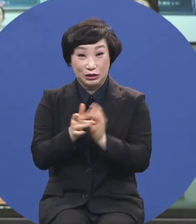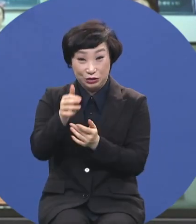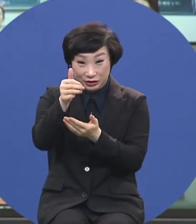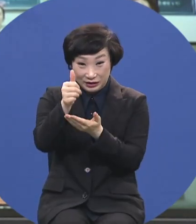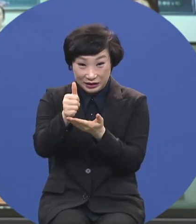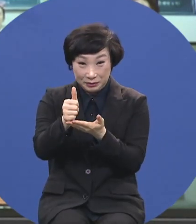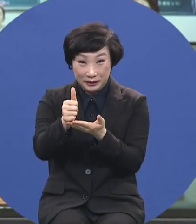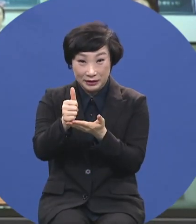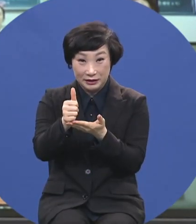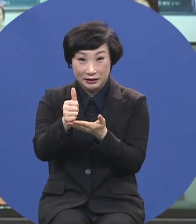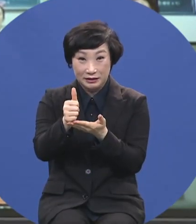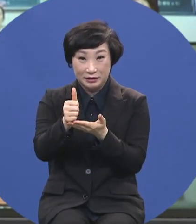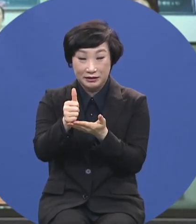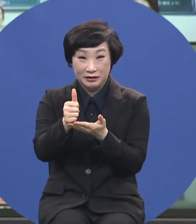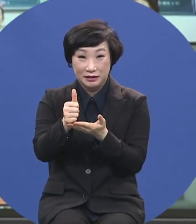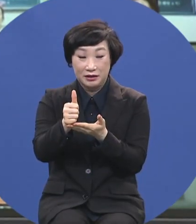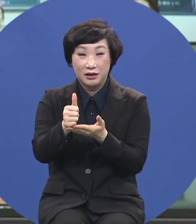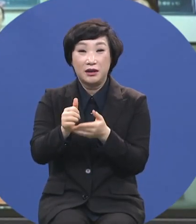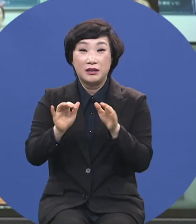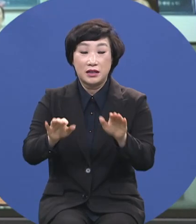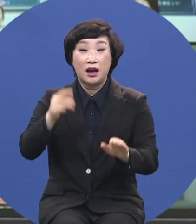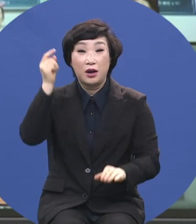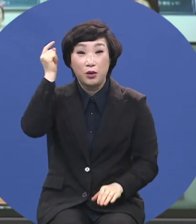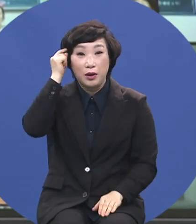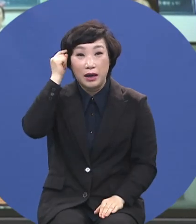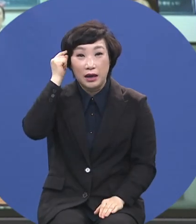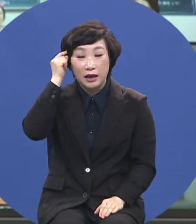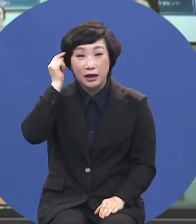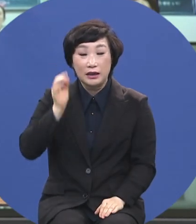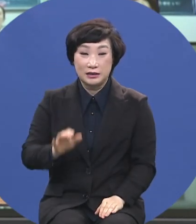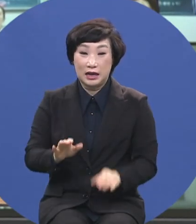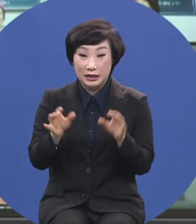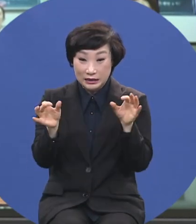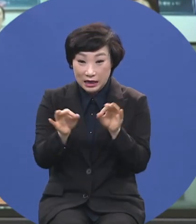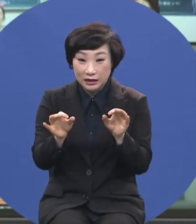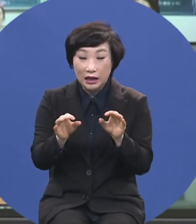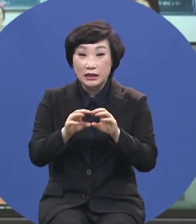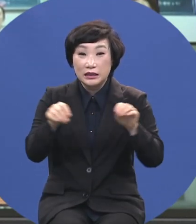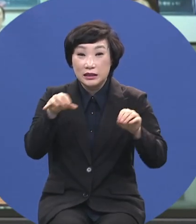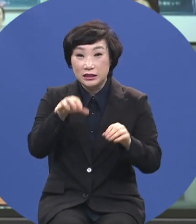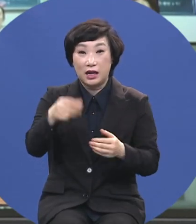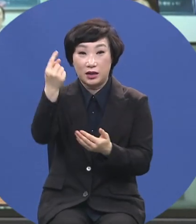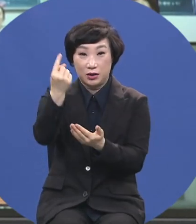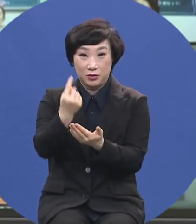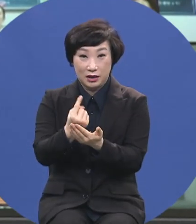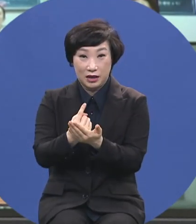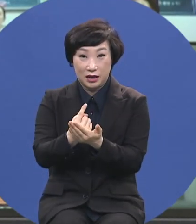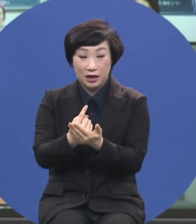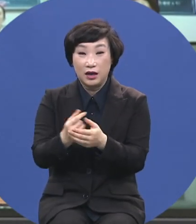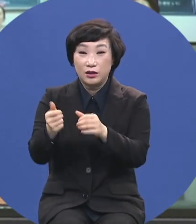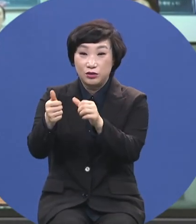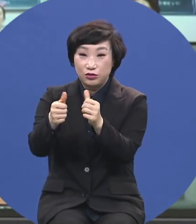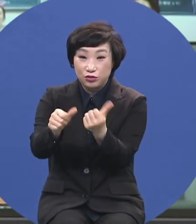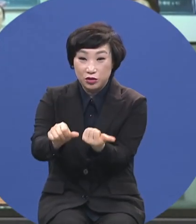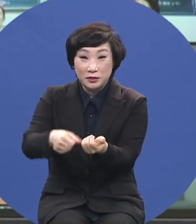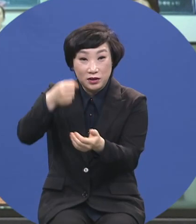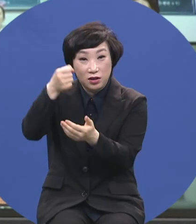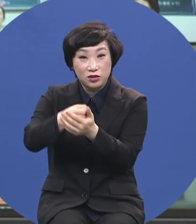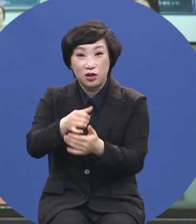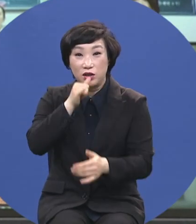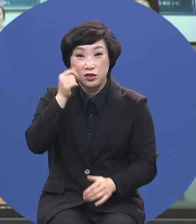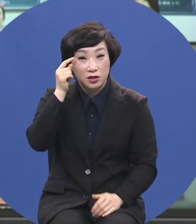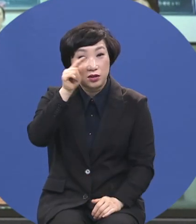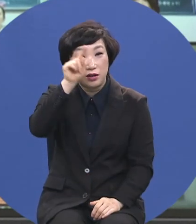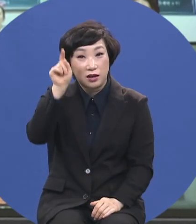예수께서 무엇 때문에 잠시 이 땅에 오셔서 죽음을